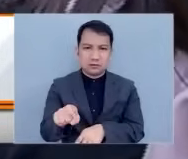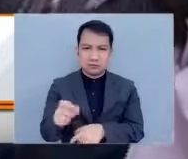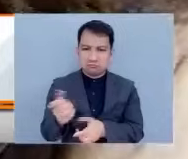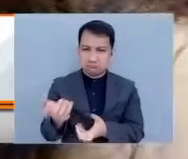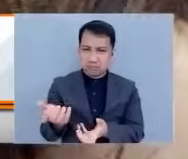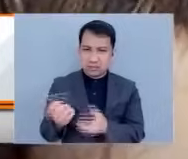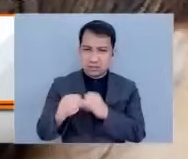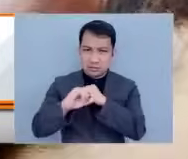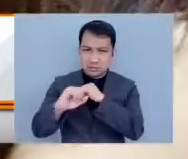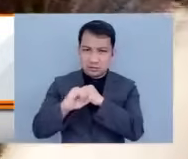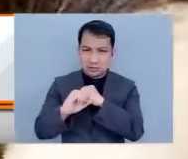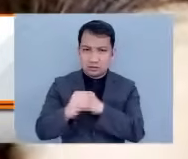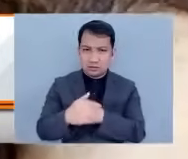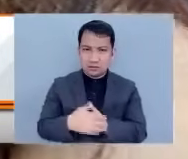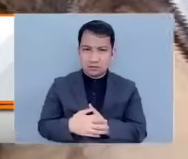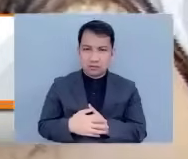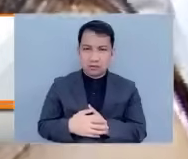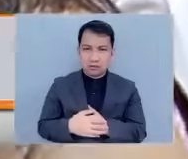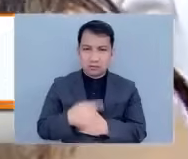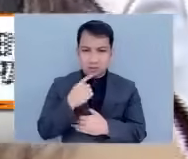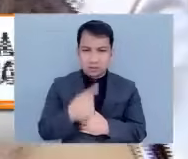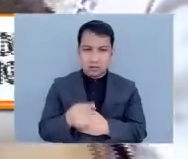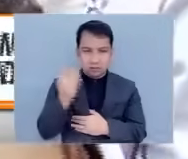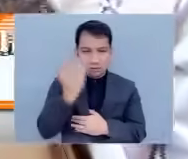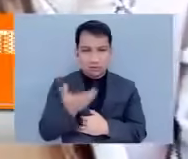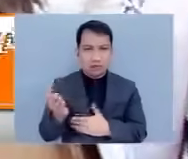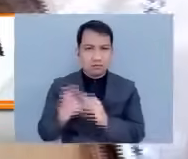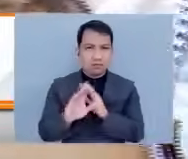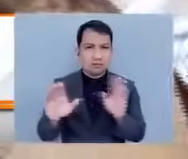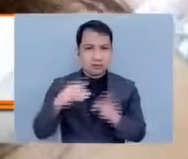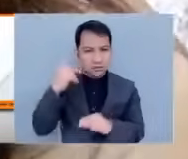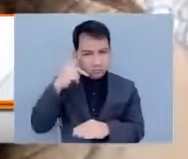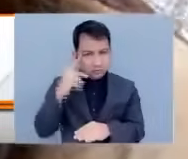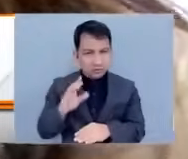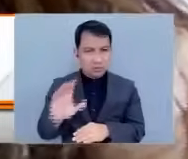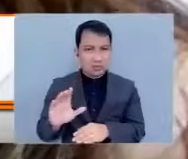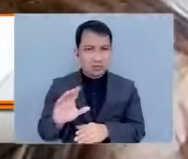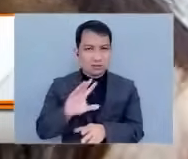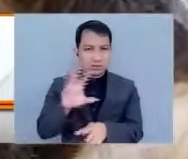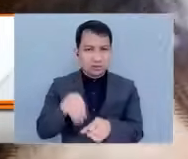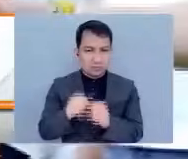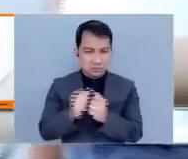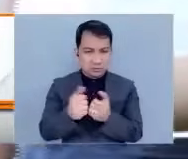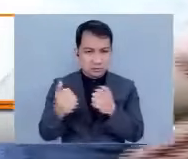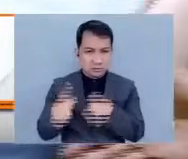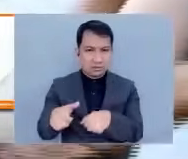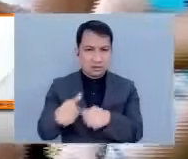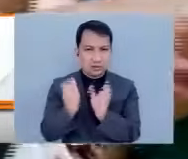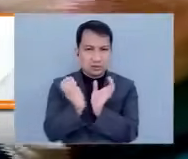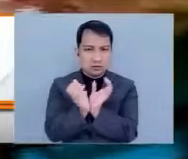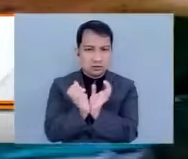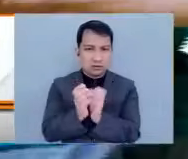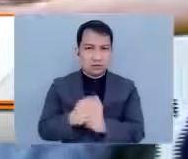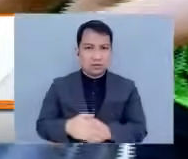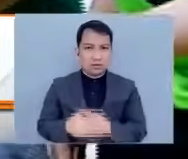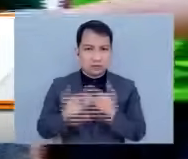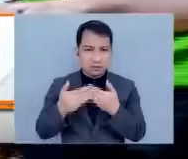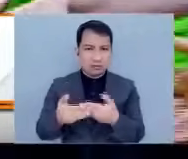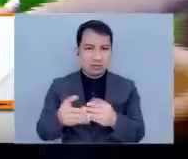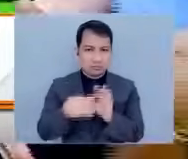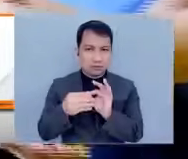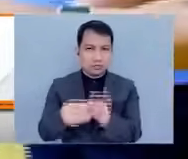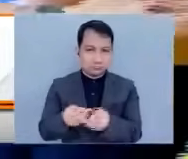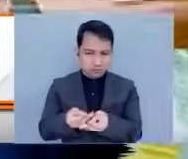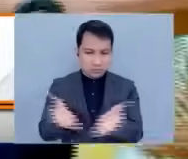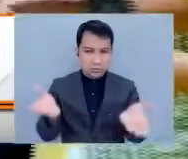na siya. Ayon sa senadora, walang halong pamumulitika ang pagsama niya sa mga event ng DSWD. Magpapatuloy daw siya sa pamamahagi ng ayuda